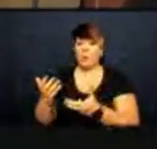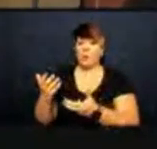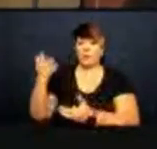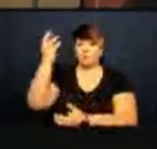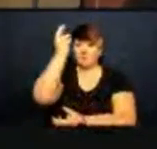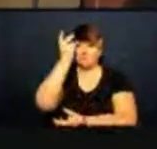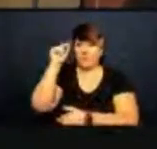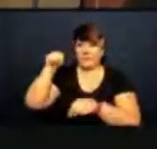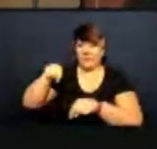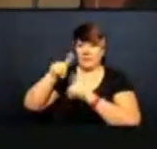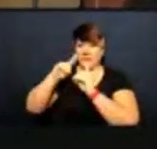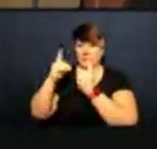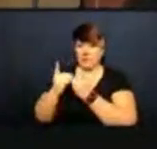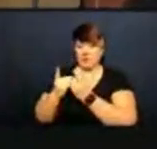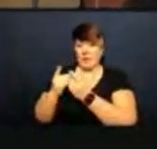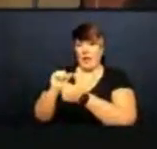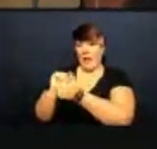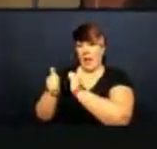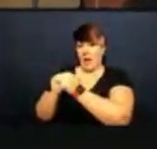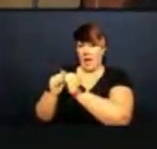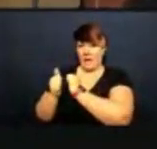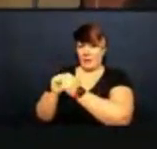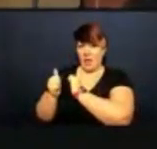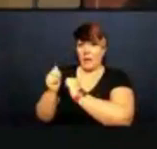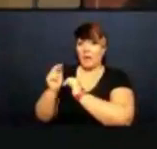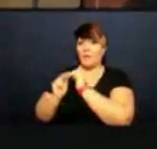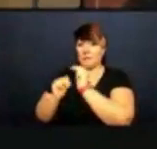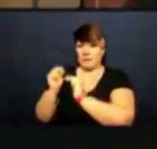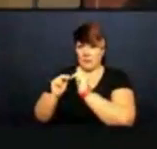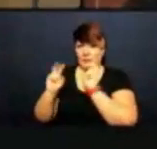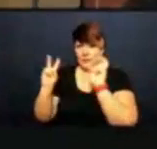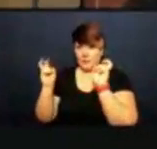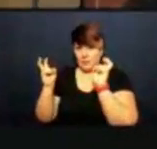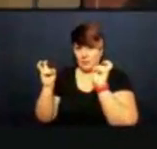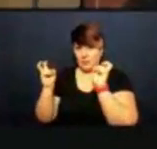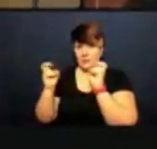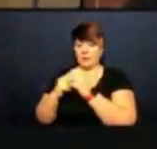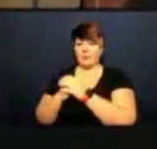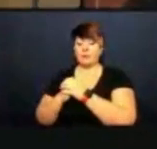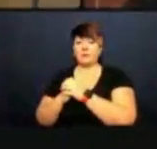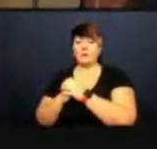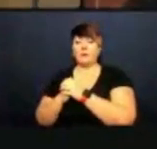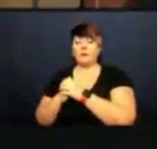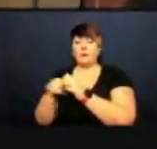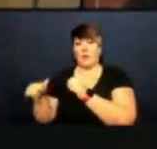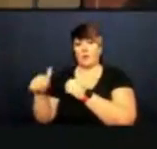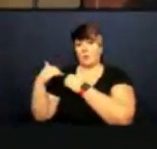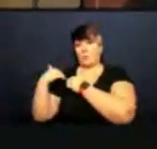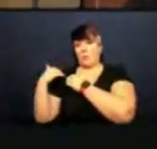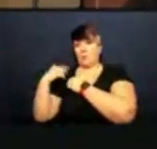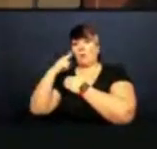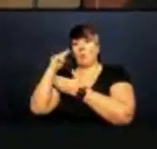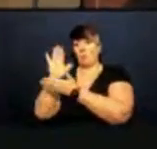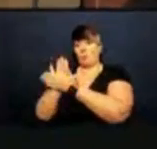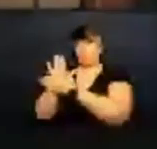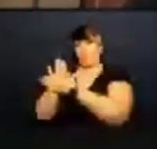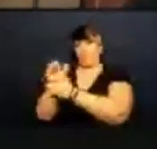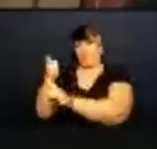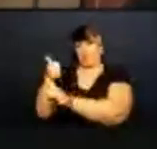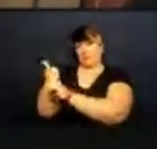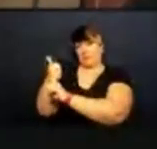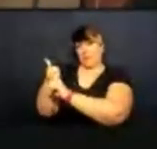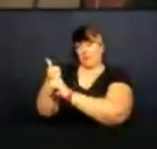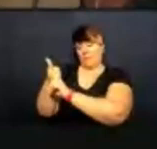hili jambo ambalo limekuwa likifanyika katika kiwango cha wilaya. Tunaona ya